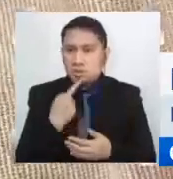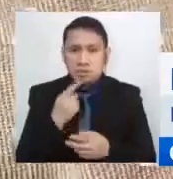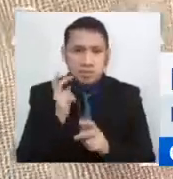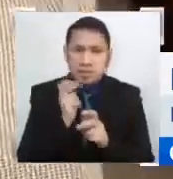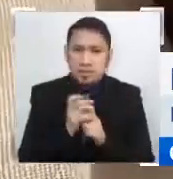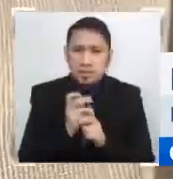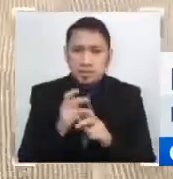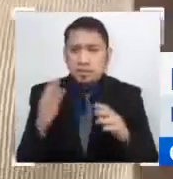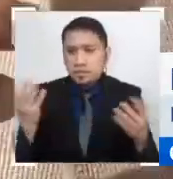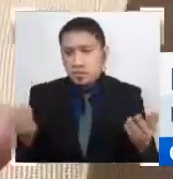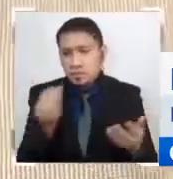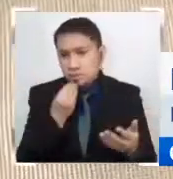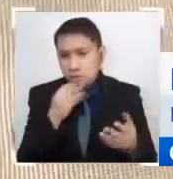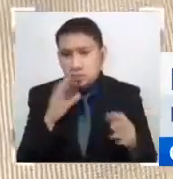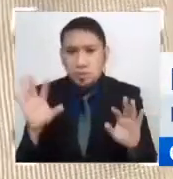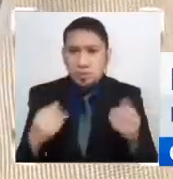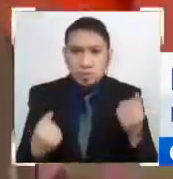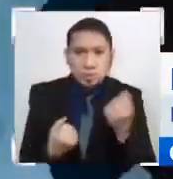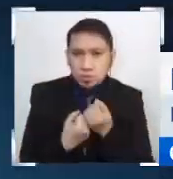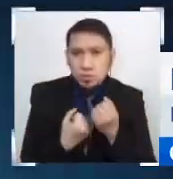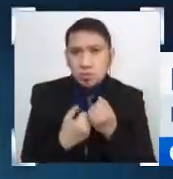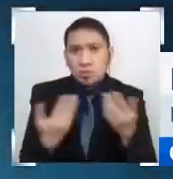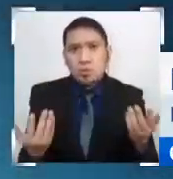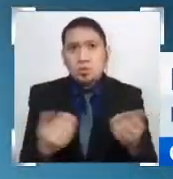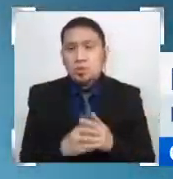ayuda pagkatapos ng salanta ng bagyo.